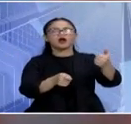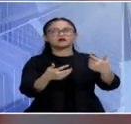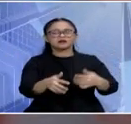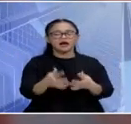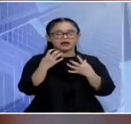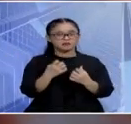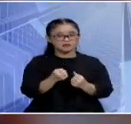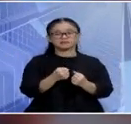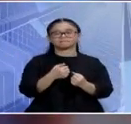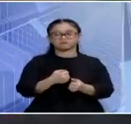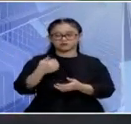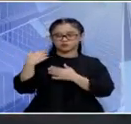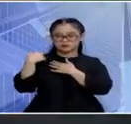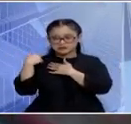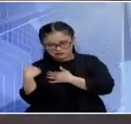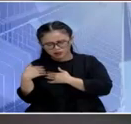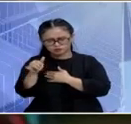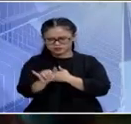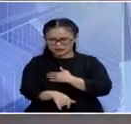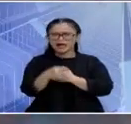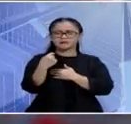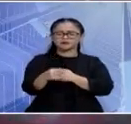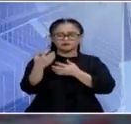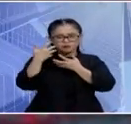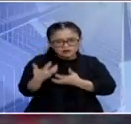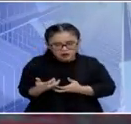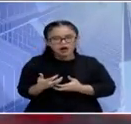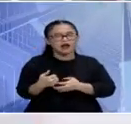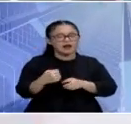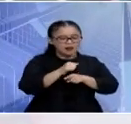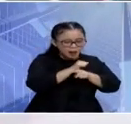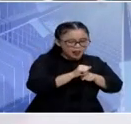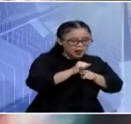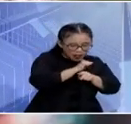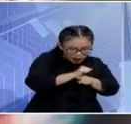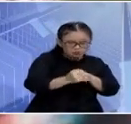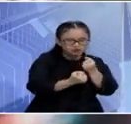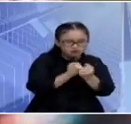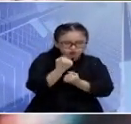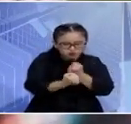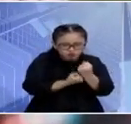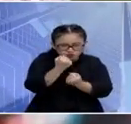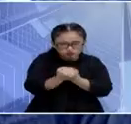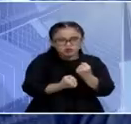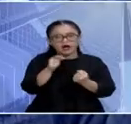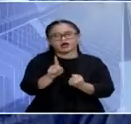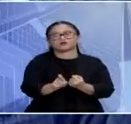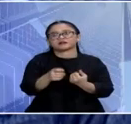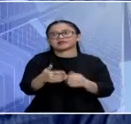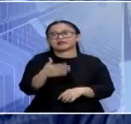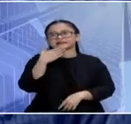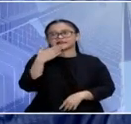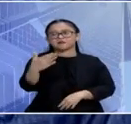jadi juara itu berat loh. Mesti latihannya juga mesti lebih serius, disiplin gitu. Selamat